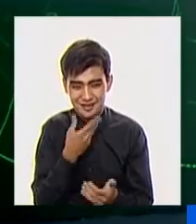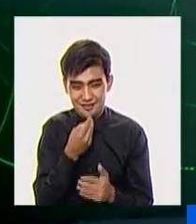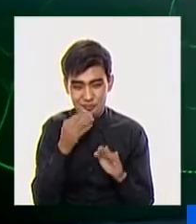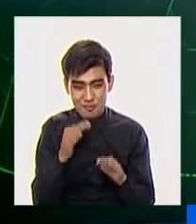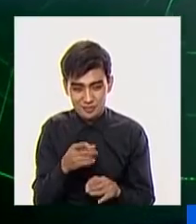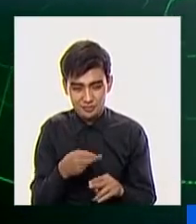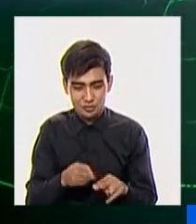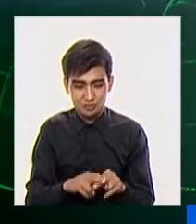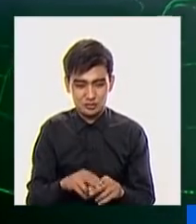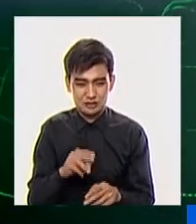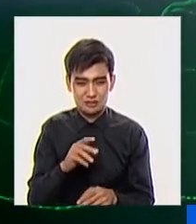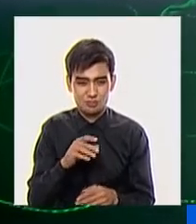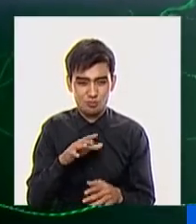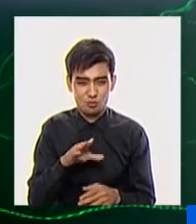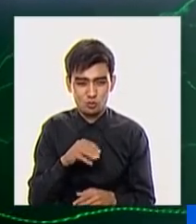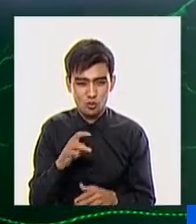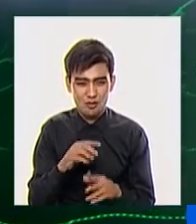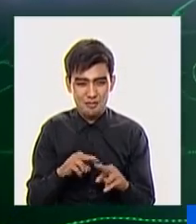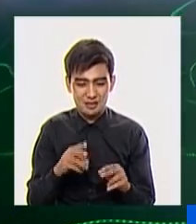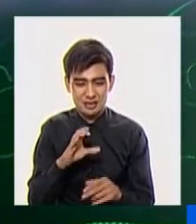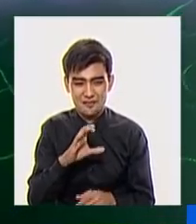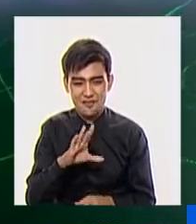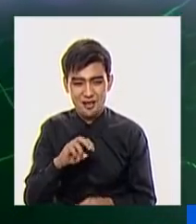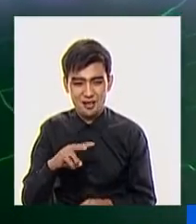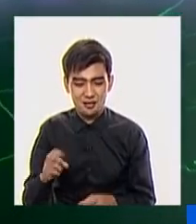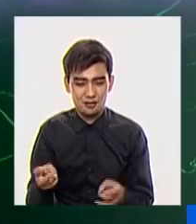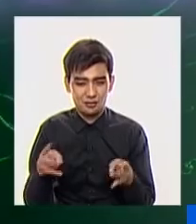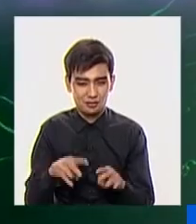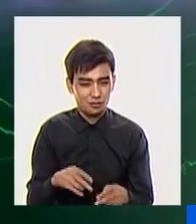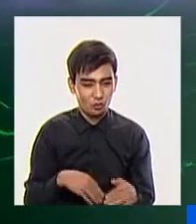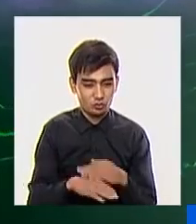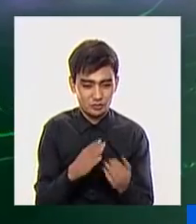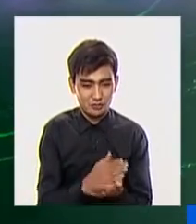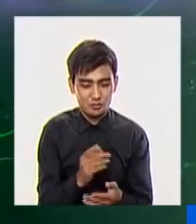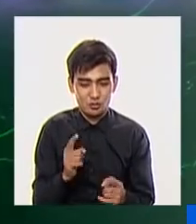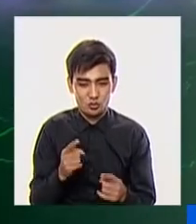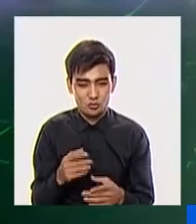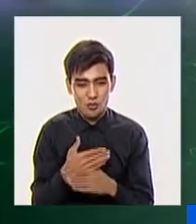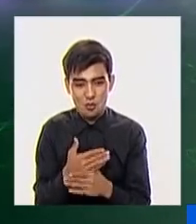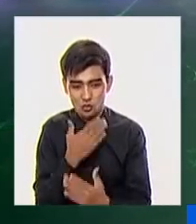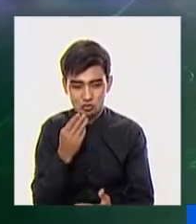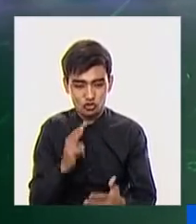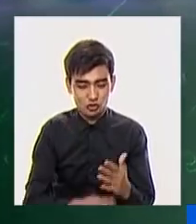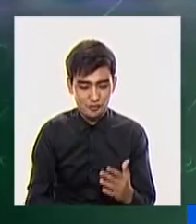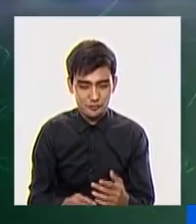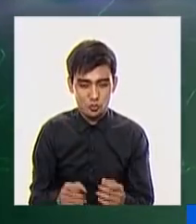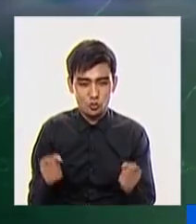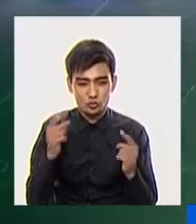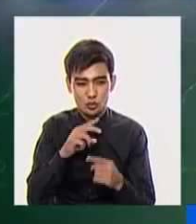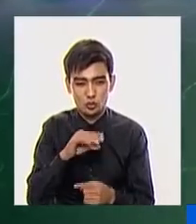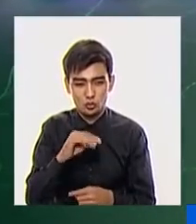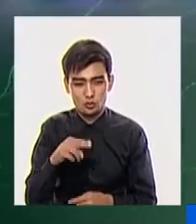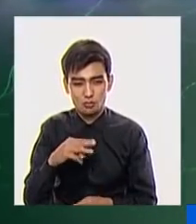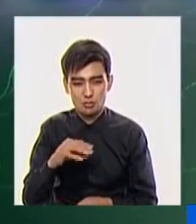постепенно превращаются в свалки. Их уже в Казахстане больше 8500. Почему не помогают штрафы, узнавала Людмила